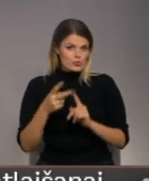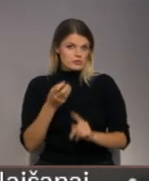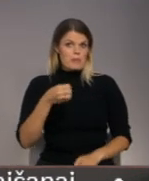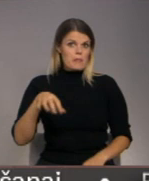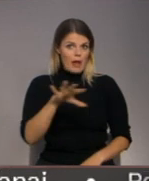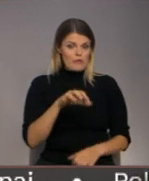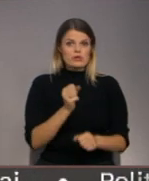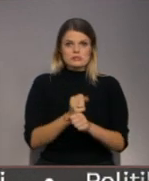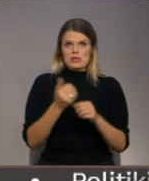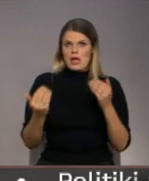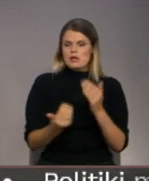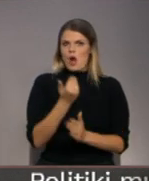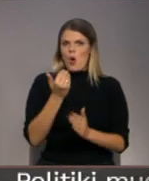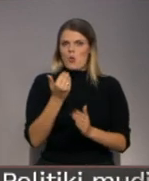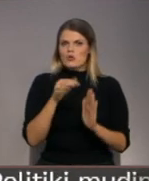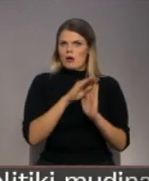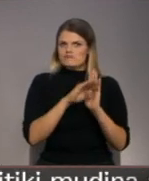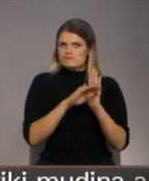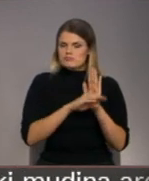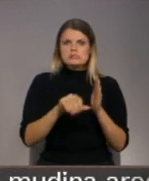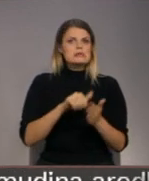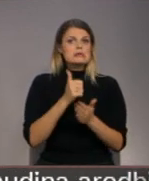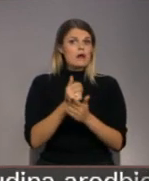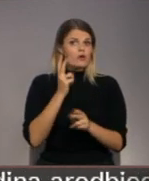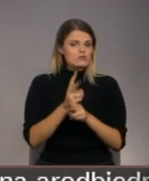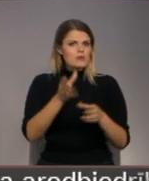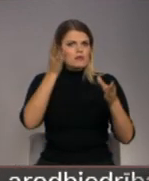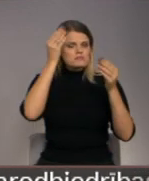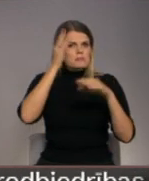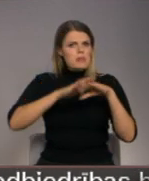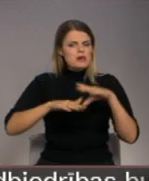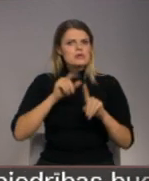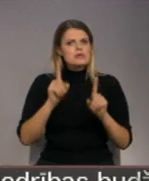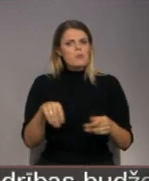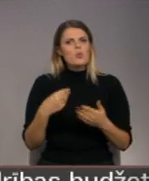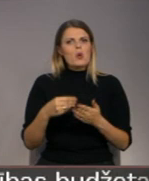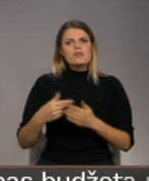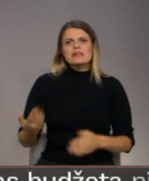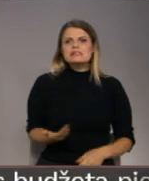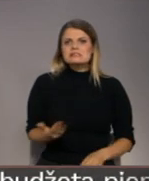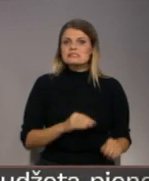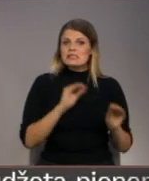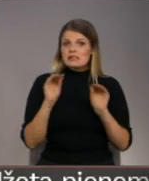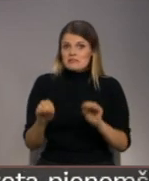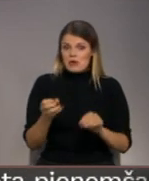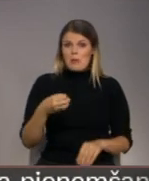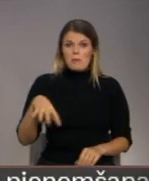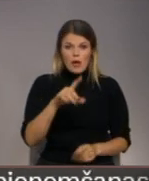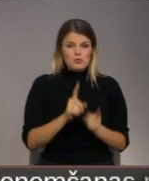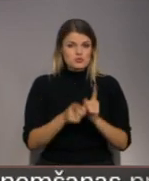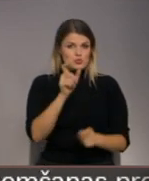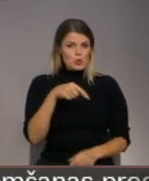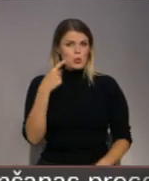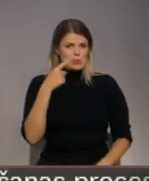jaunajām vadlīnijām, kurās galvenais uzdevums ir apgūt dzīvē noderīgas prasmes. Pirmskolas skolotāji atzīst, ka it kā saprotot,